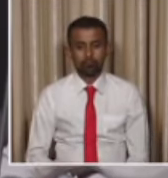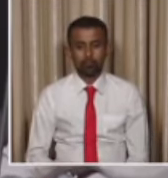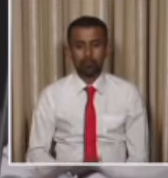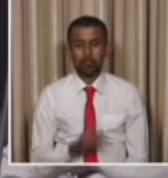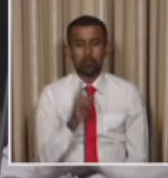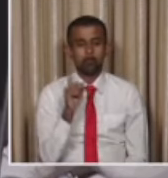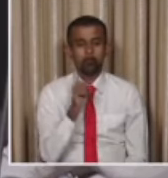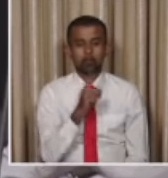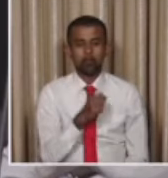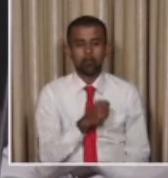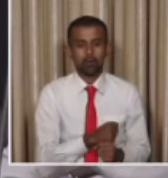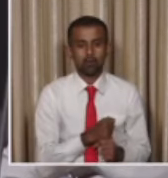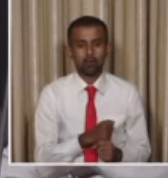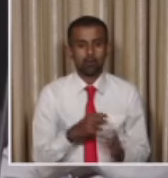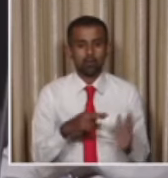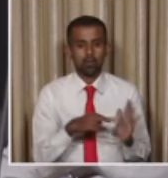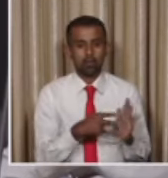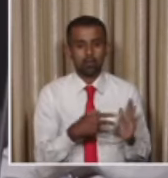පළවෙනි එක රාජ්‍ය අයවැයේ